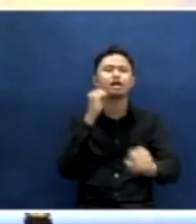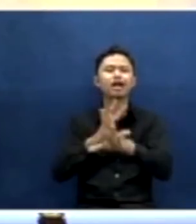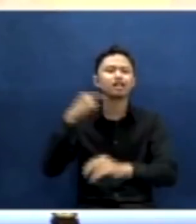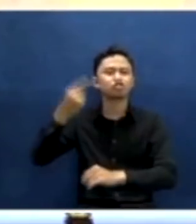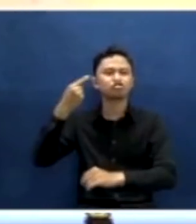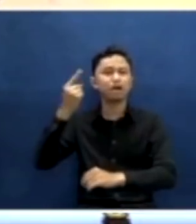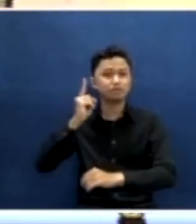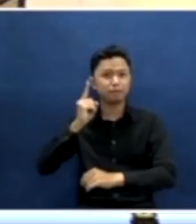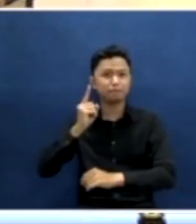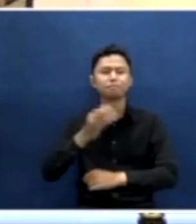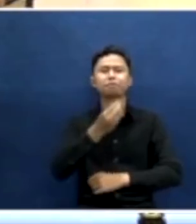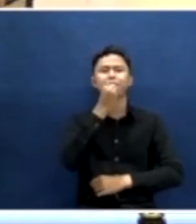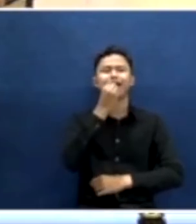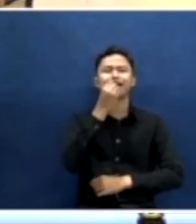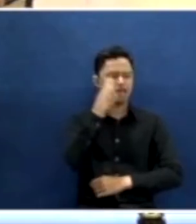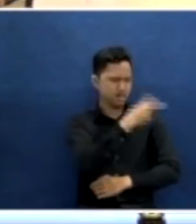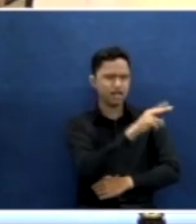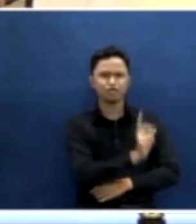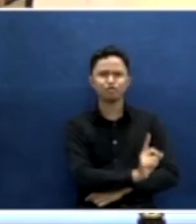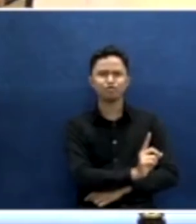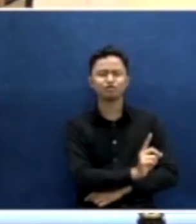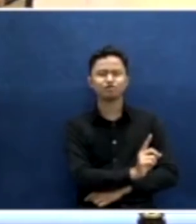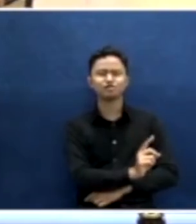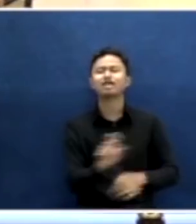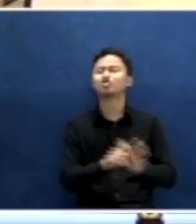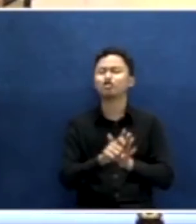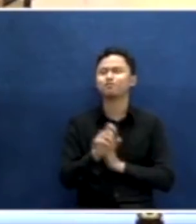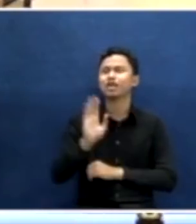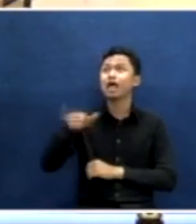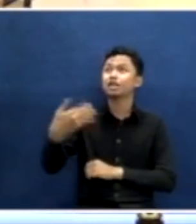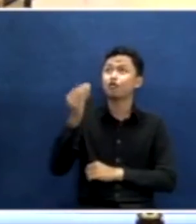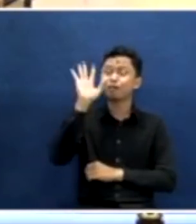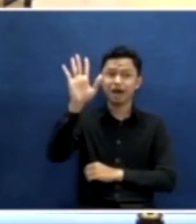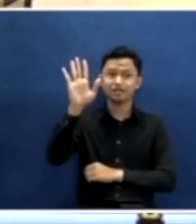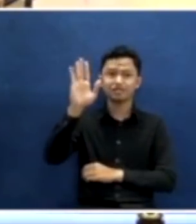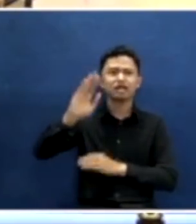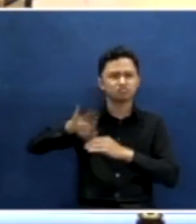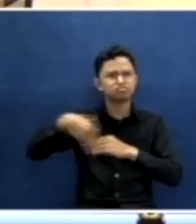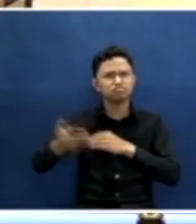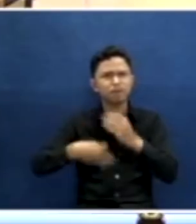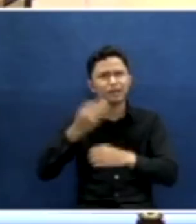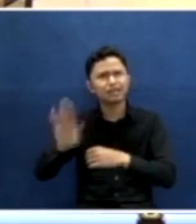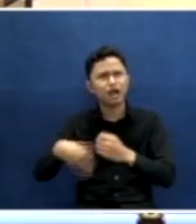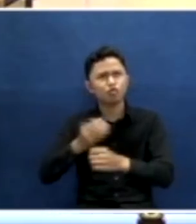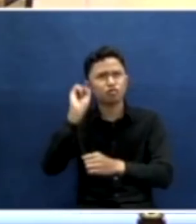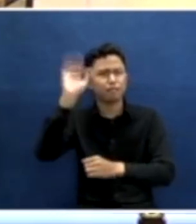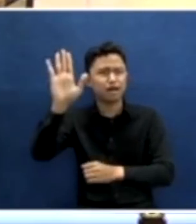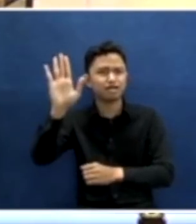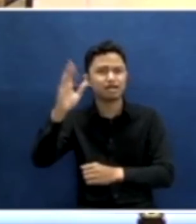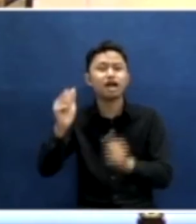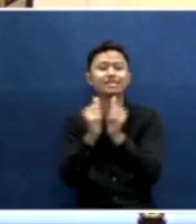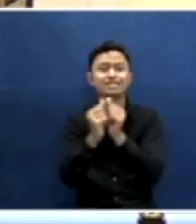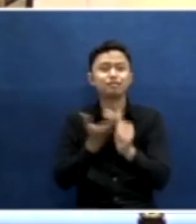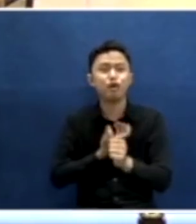Allah Mulai tahun depan saya akan mulai menghafalkan Quran lo tahun depan datang sampai 12 Purnama itu kemudian lewat